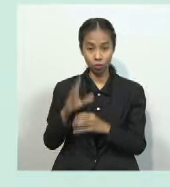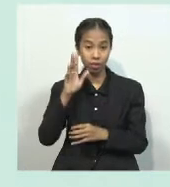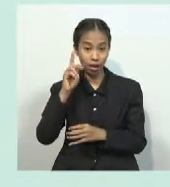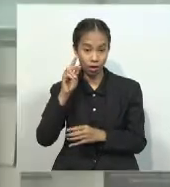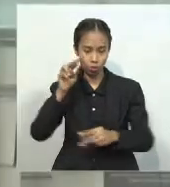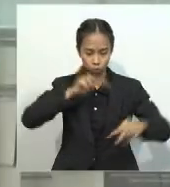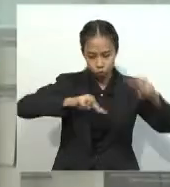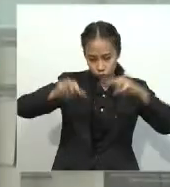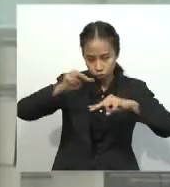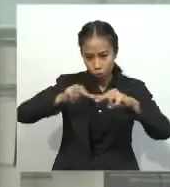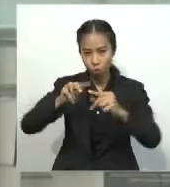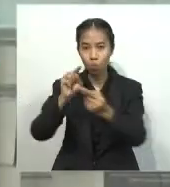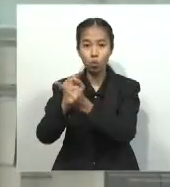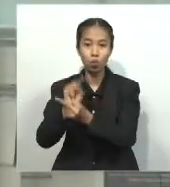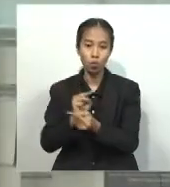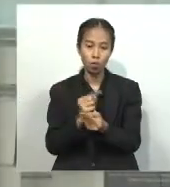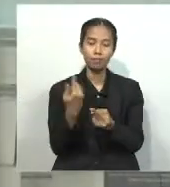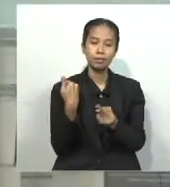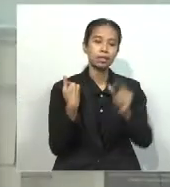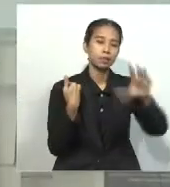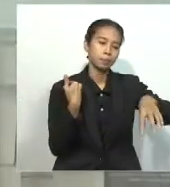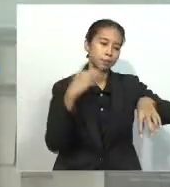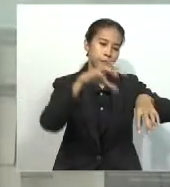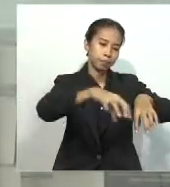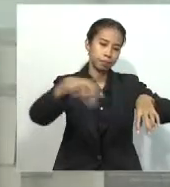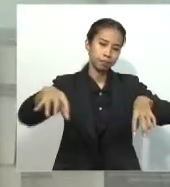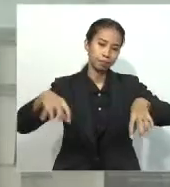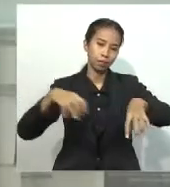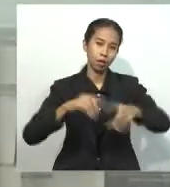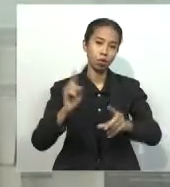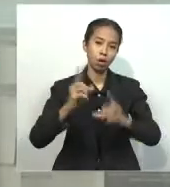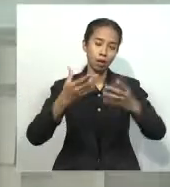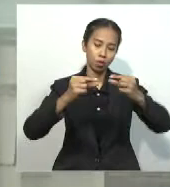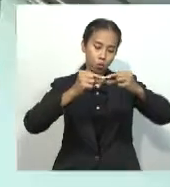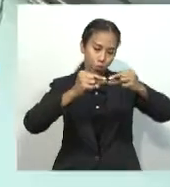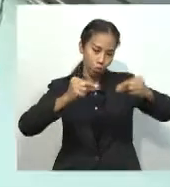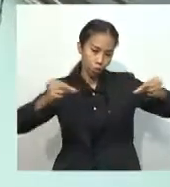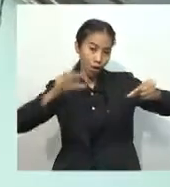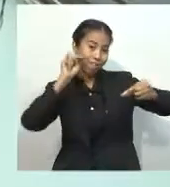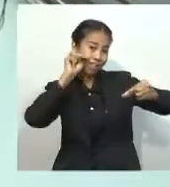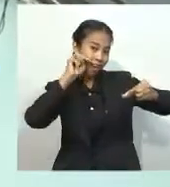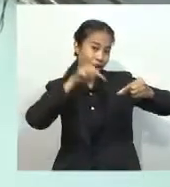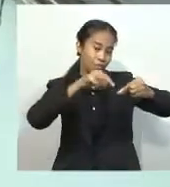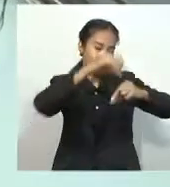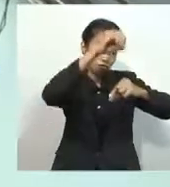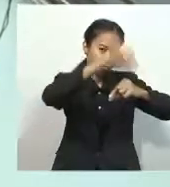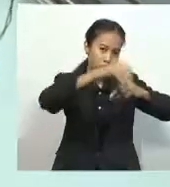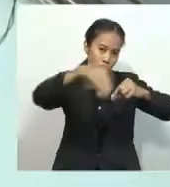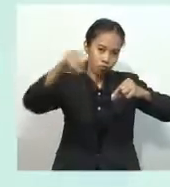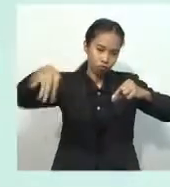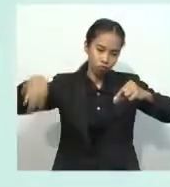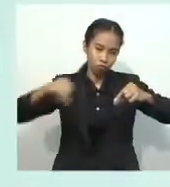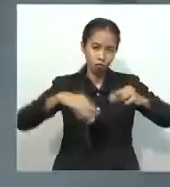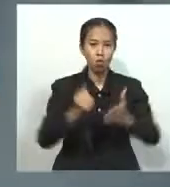ำรวจบริเวณดังกล่าวนะครับพบว่ามีหน่วยงานที่เกี่ยวข้องเนี่ยนะฮะเข้าไปติดตั้งสปริงเกอร์พ่นละอองน้ำเพื่อจะลดปัญหาฝุ่นละออ